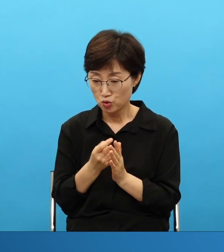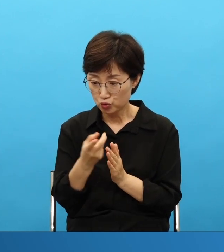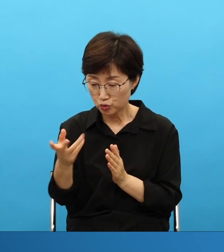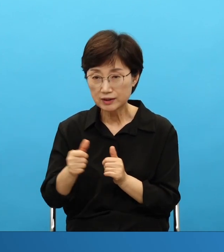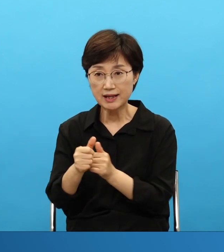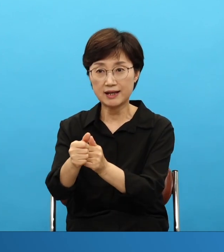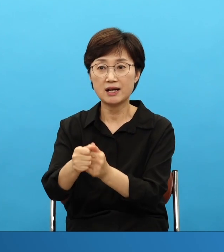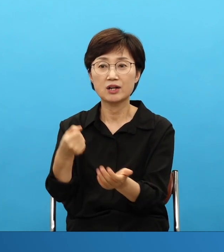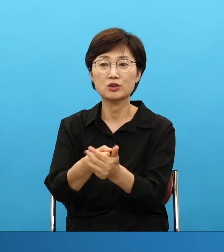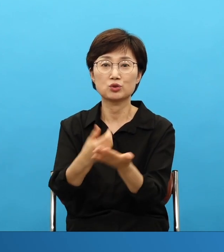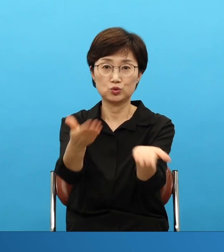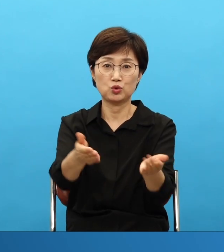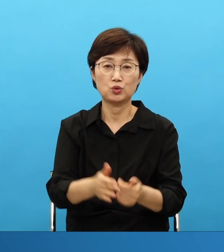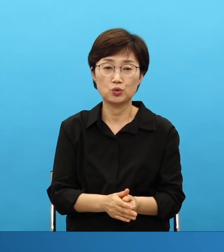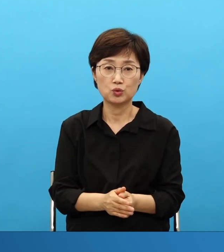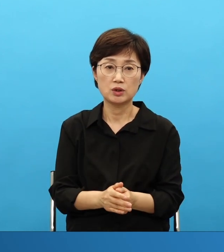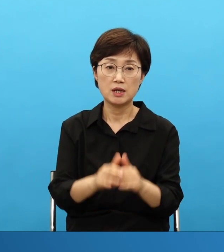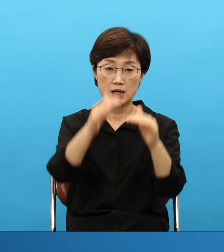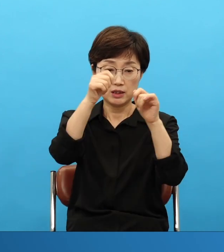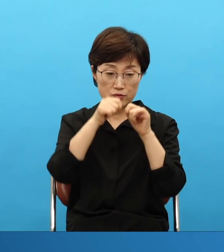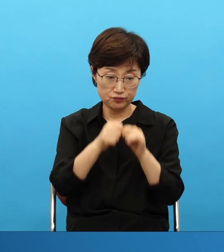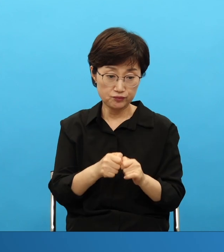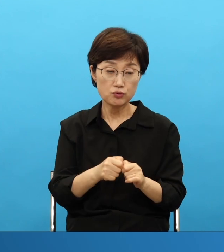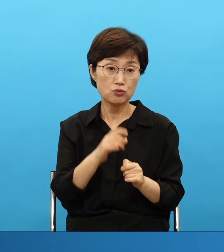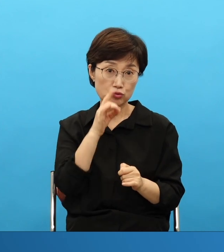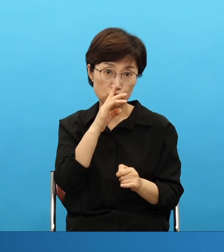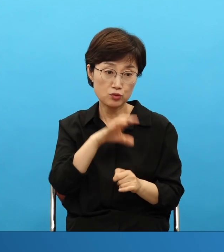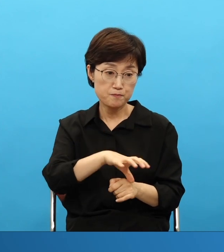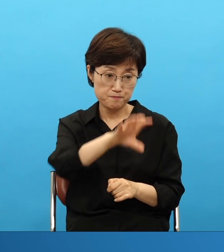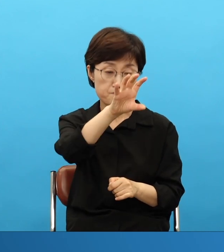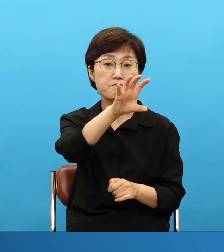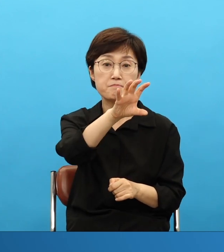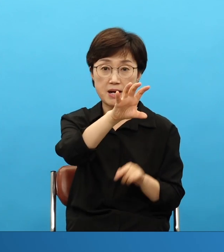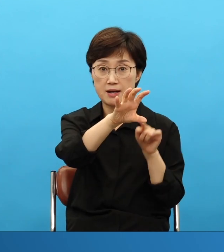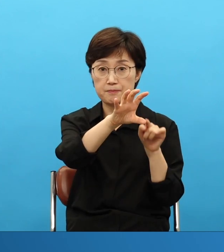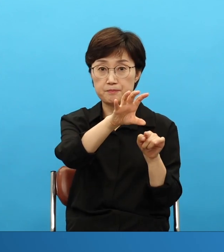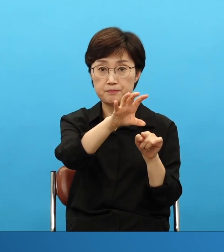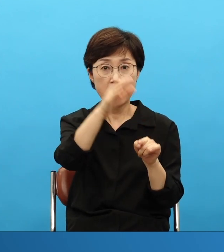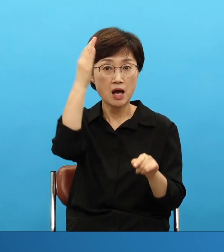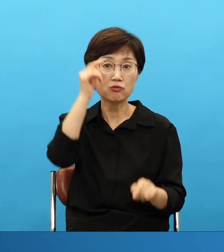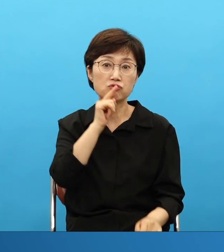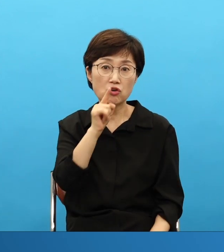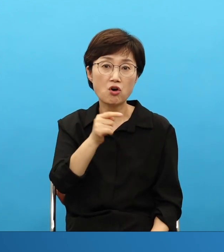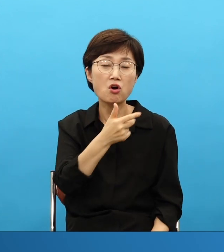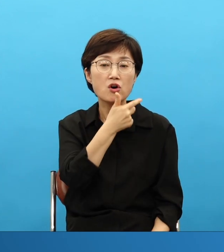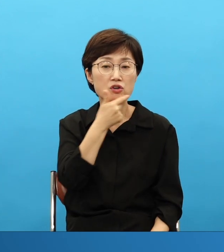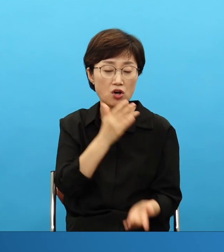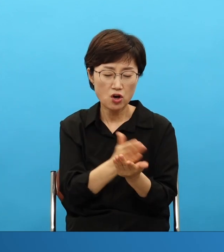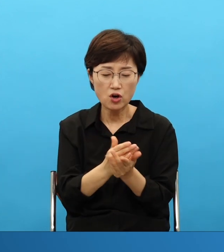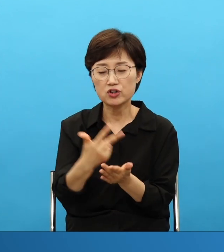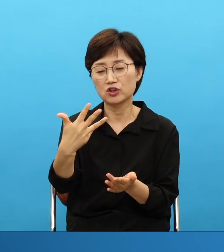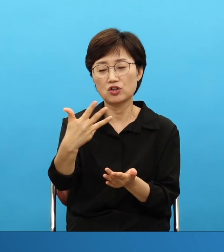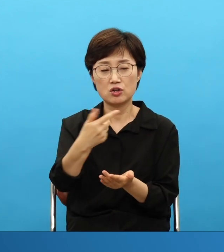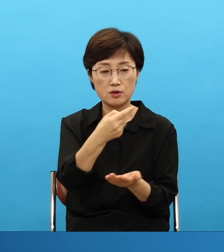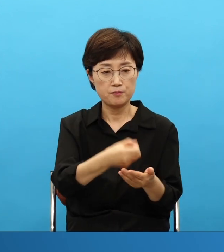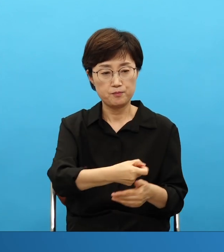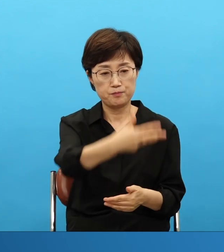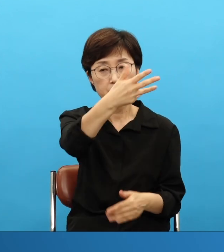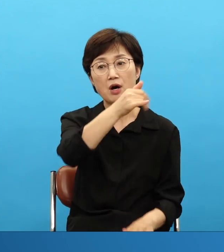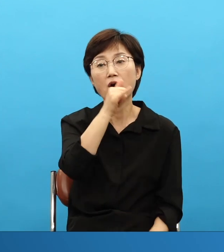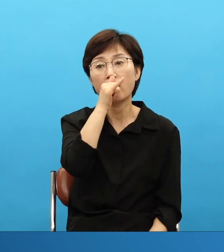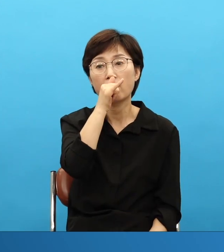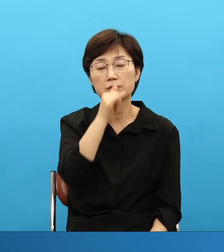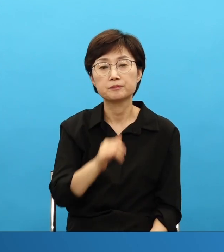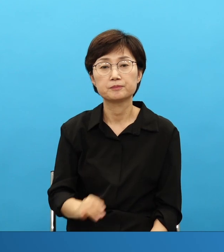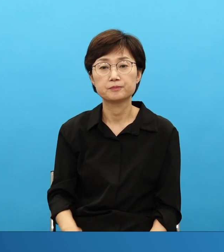자세한 등록 안내문은 위와 홈페이지에 개시돼 있으며 한국어를 포함한 여덟 개 언어로 확인할 수